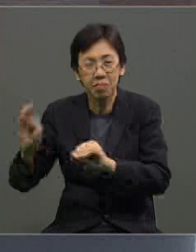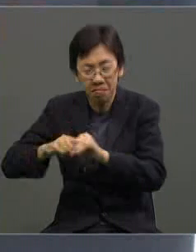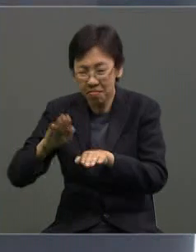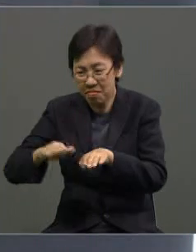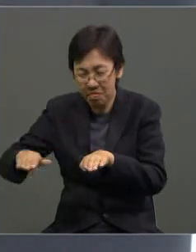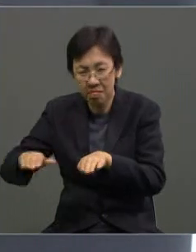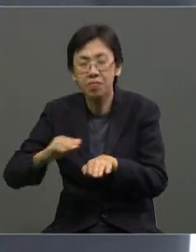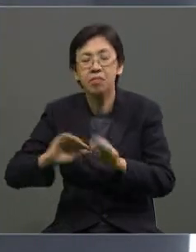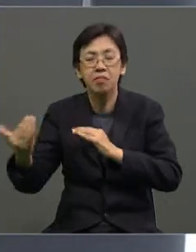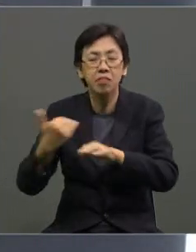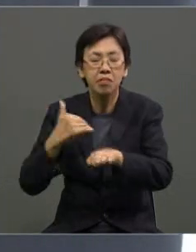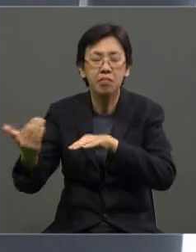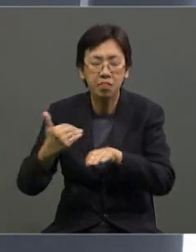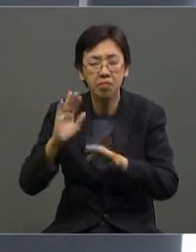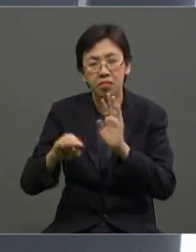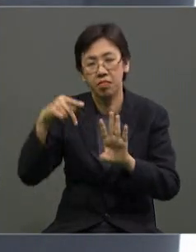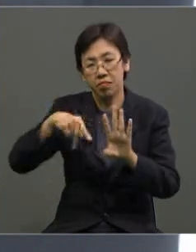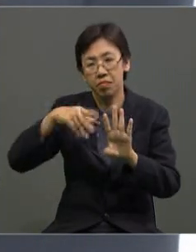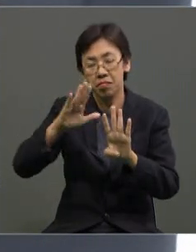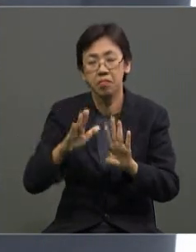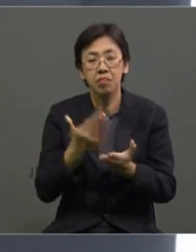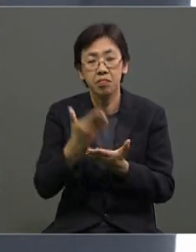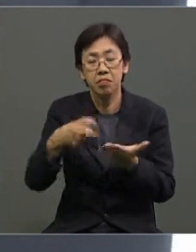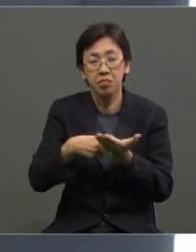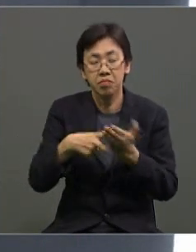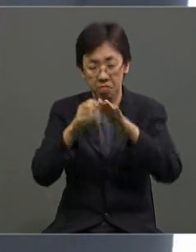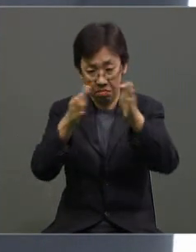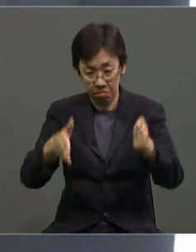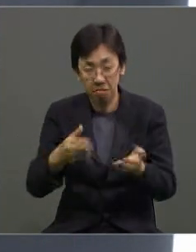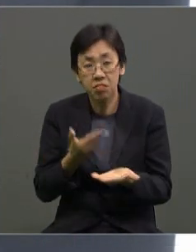งวัน 4,000 เที่ยววิ่งค่ะพร้อมฝากถึงประชาชนให้ซื้อตั๋วที่หน้าเค